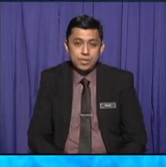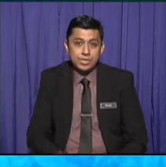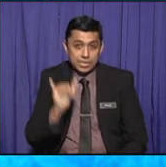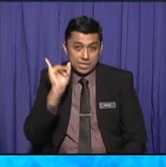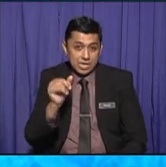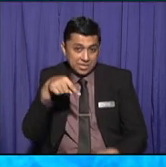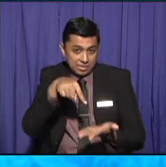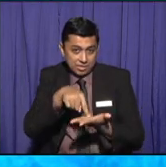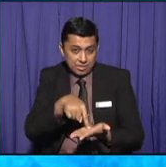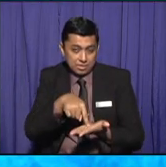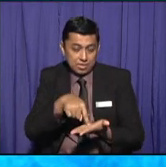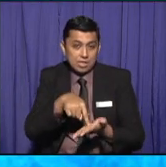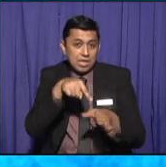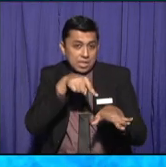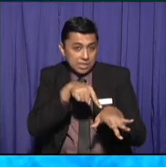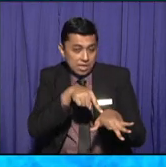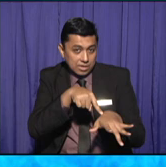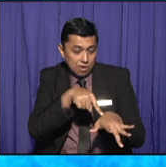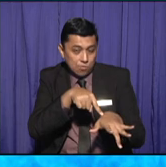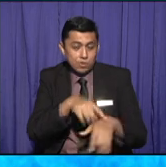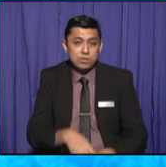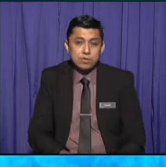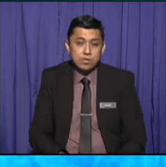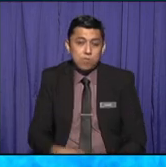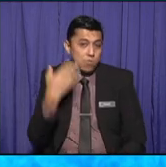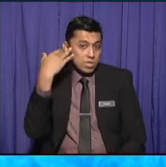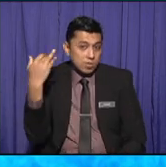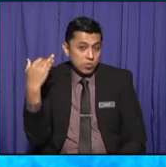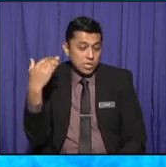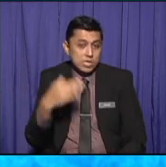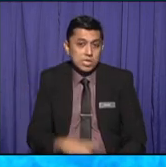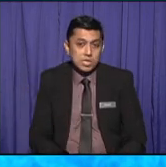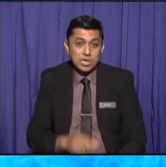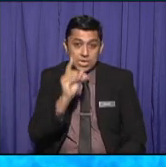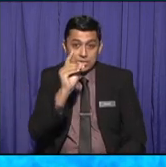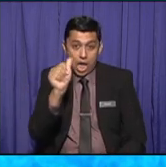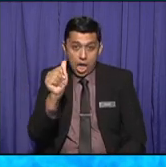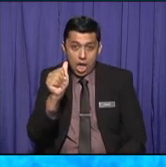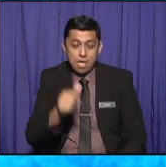Yang ini macam tangkai daun bunyinya da.